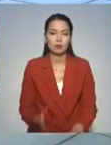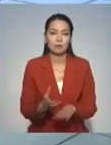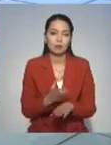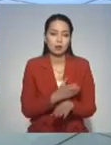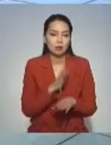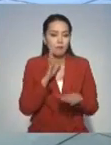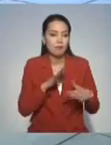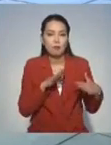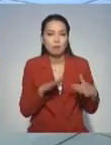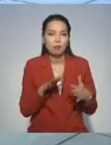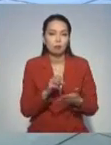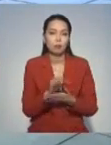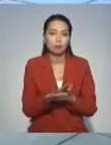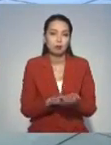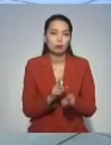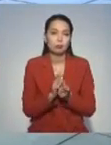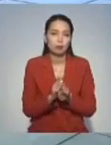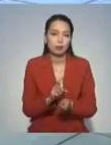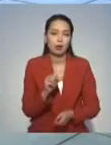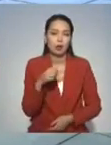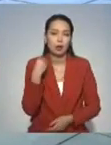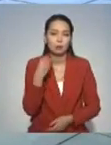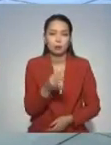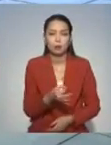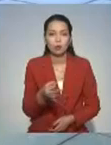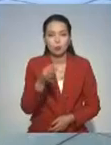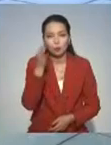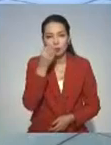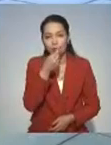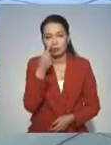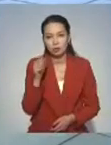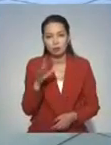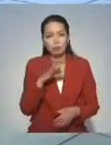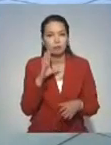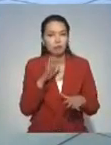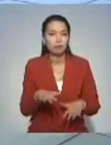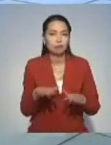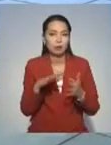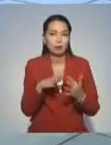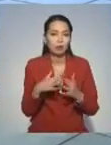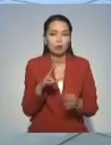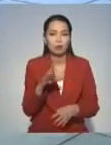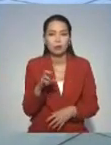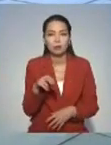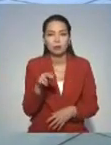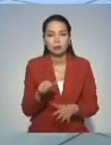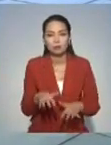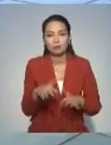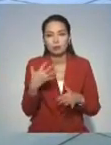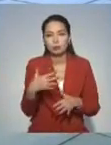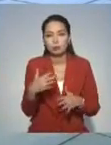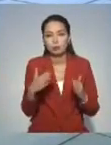С масштабным паводком продолжают бороться в Актюбинской области. Напомню, накануне там затопило поселок Кобда. Потоплено больше 50